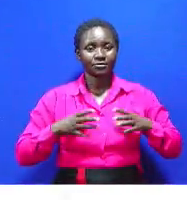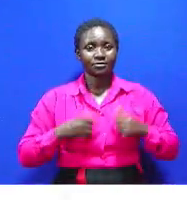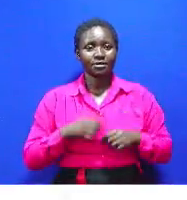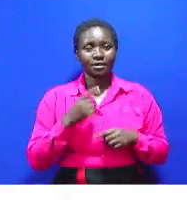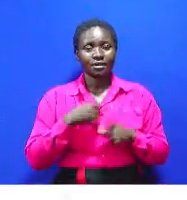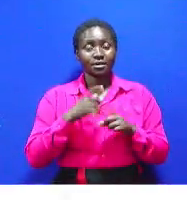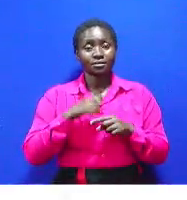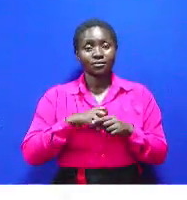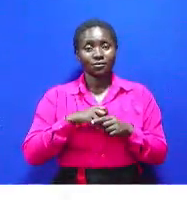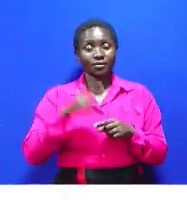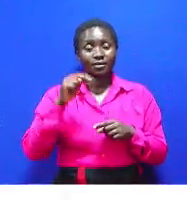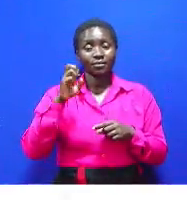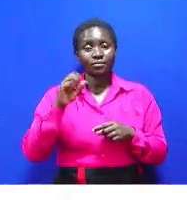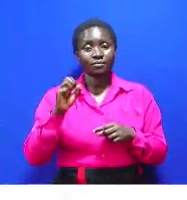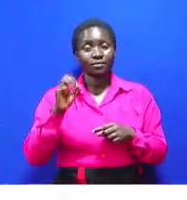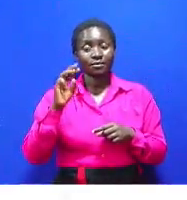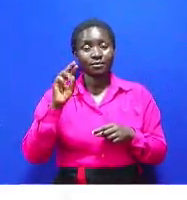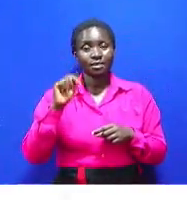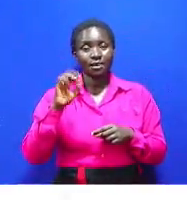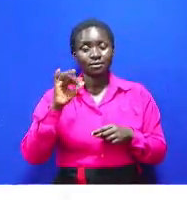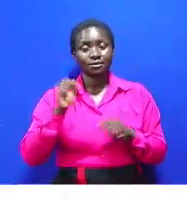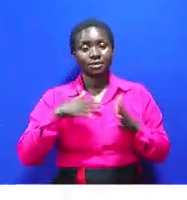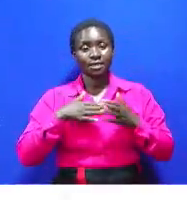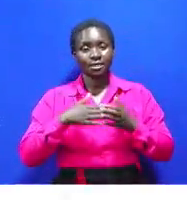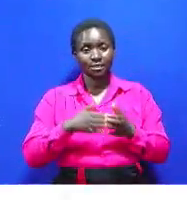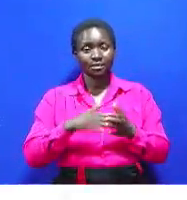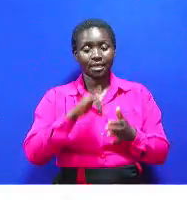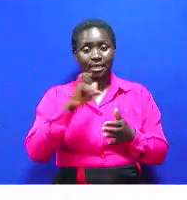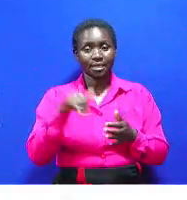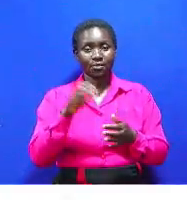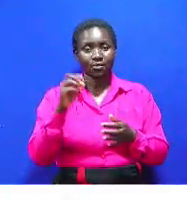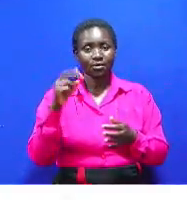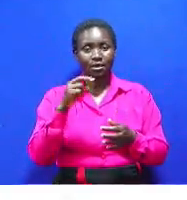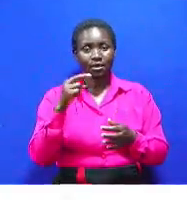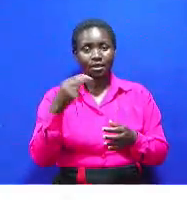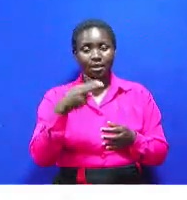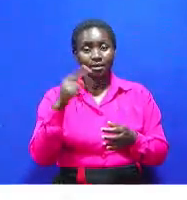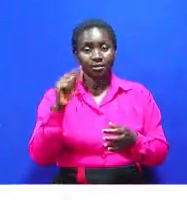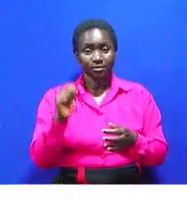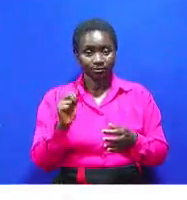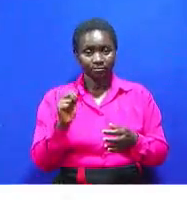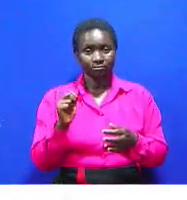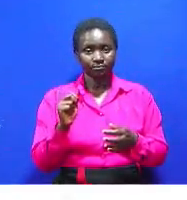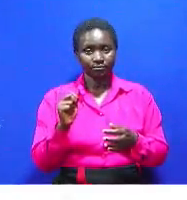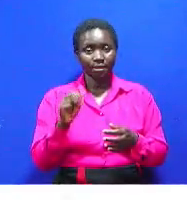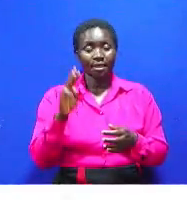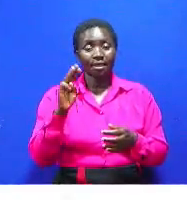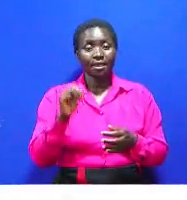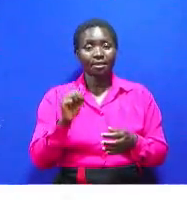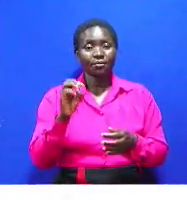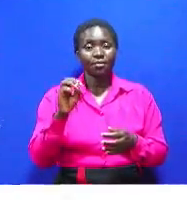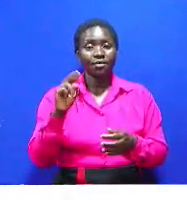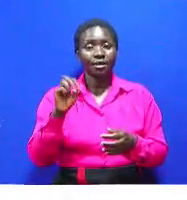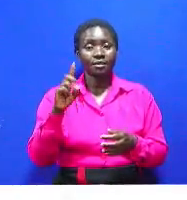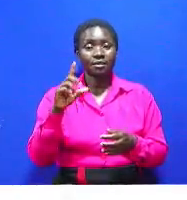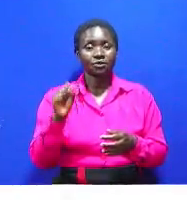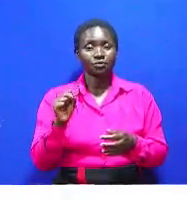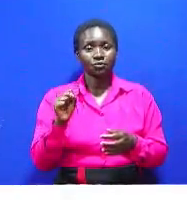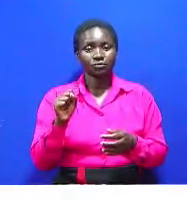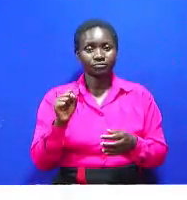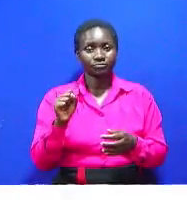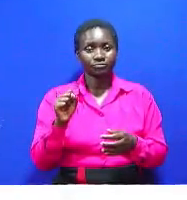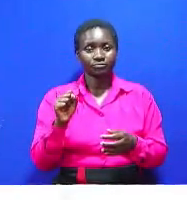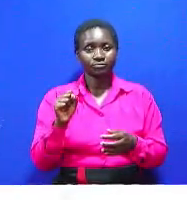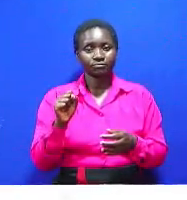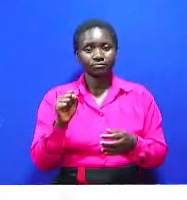ya nyaribali chachen bakora wana John Sageroni ko batebire buna mondana ere bwe rusirie asomo bolia bu mu governor